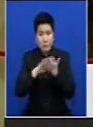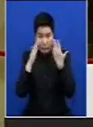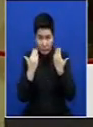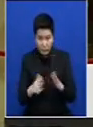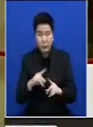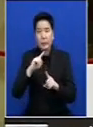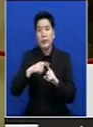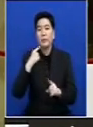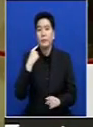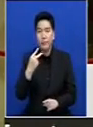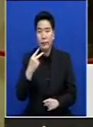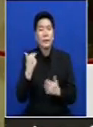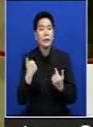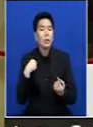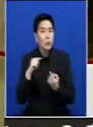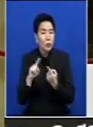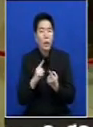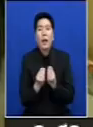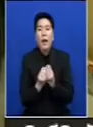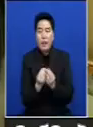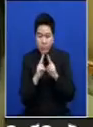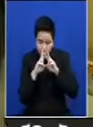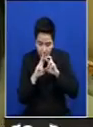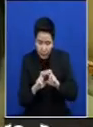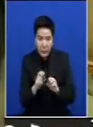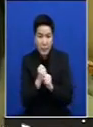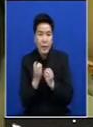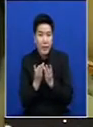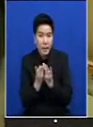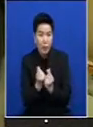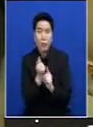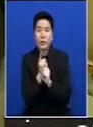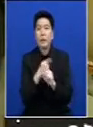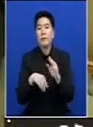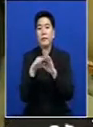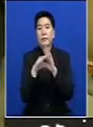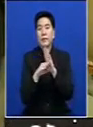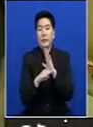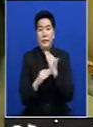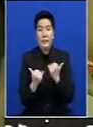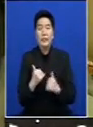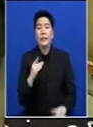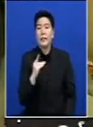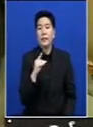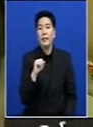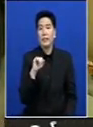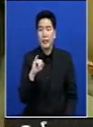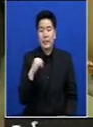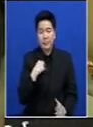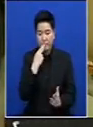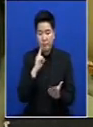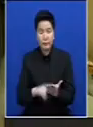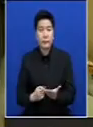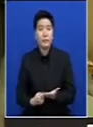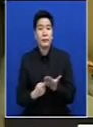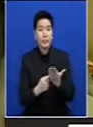กุมภาพันธ์ที่ผ่านมาเพื่อที่จะทำให้การสอบสวนเร็วขึ้นเป็นไปตามกำหนด DSI จึงส่งหนังสือกำหนด